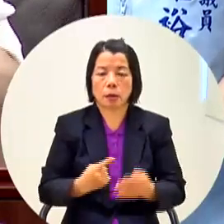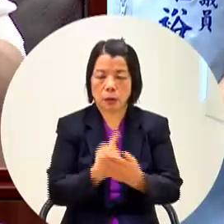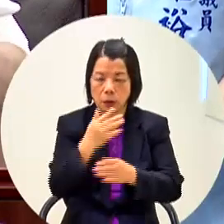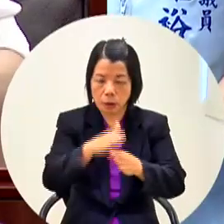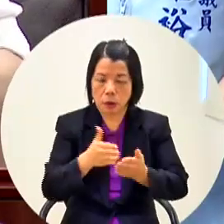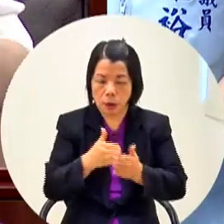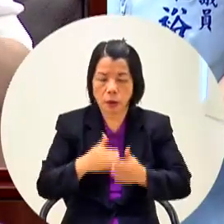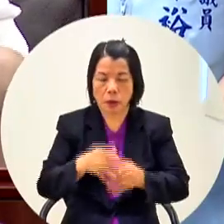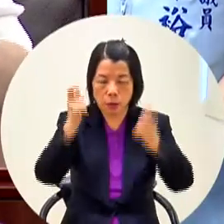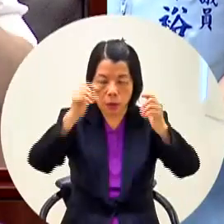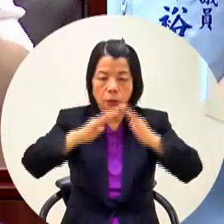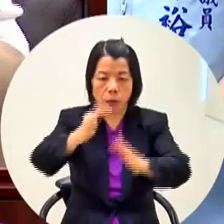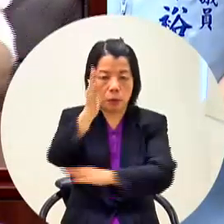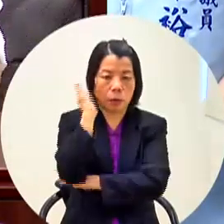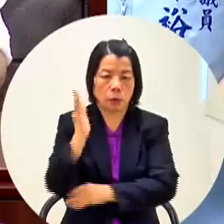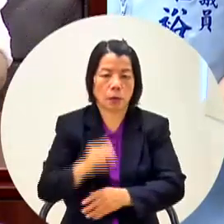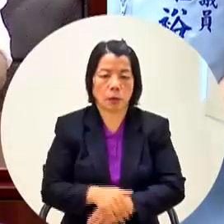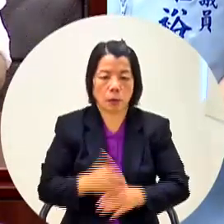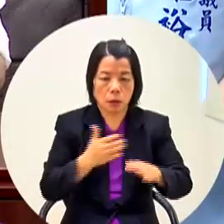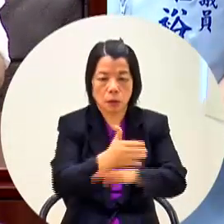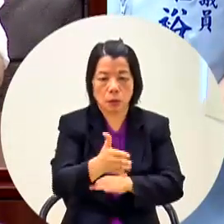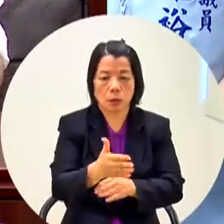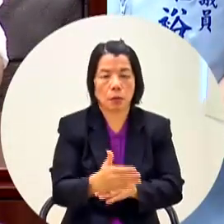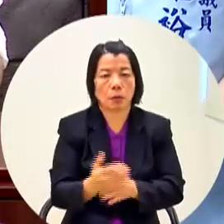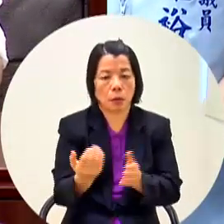雄市政府提出来的超前部署，